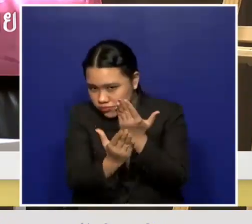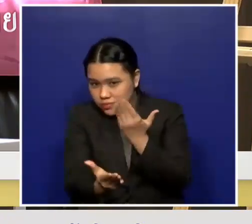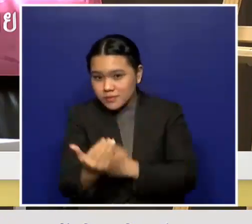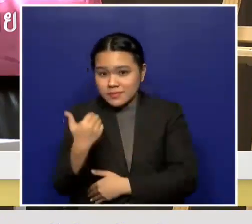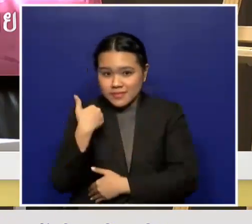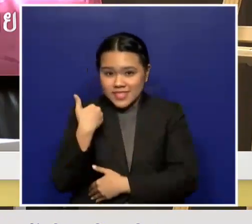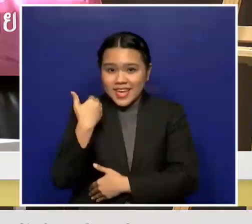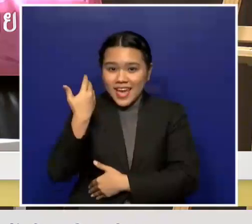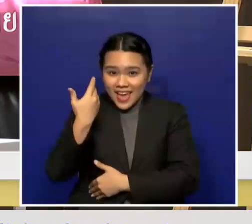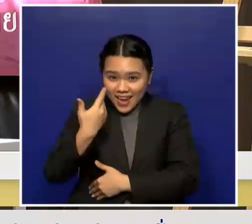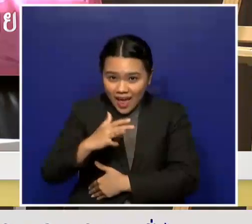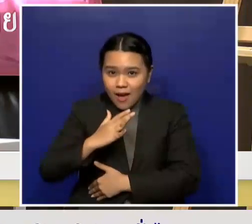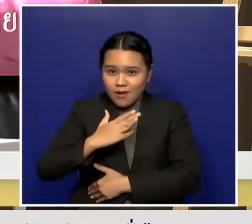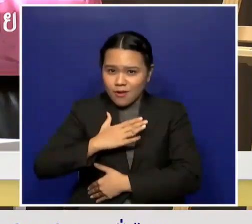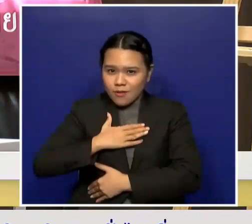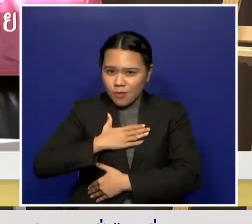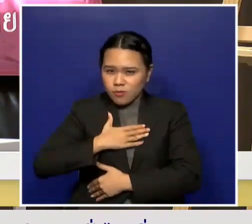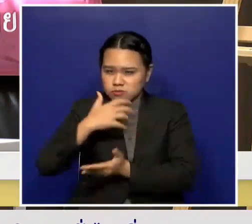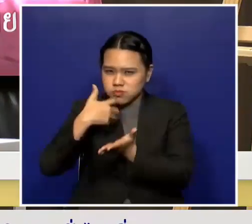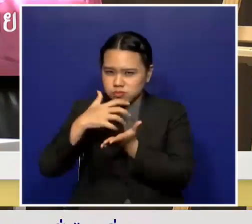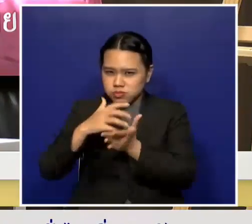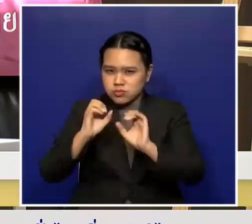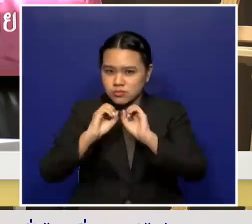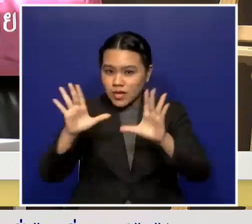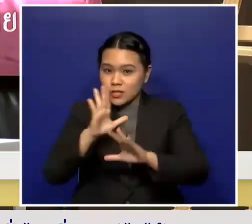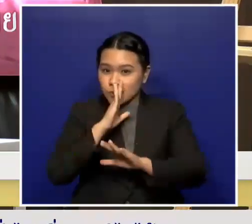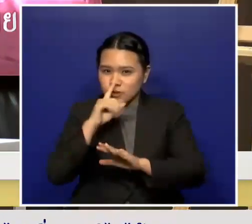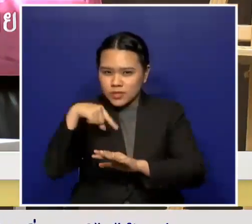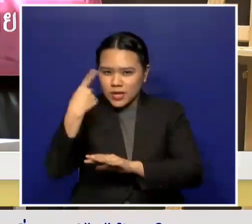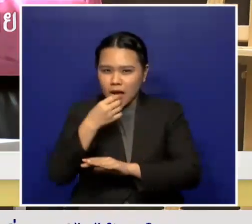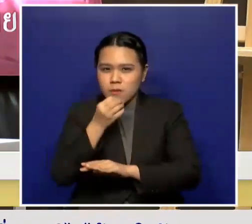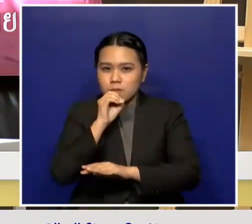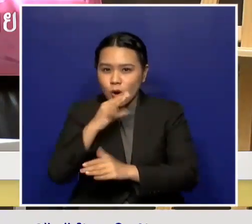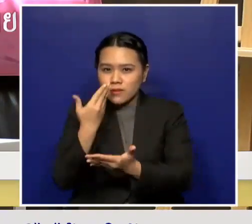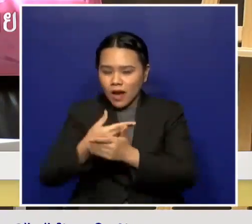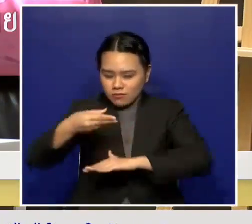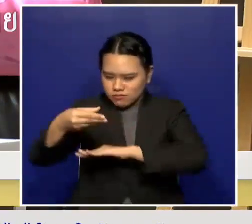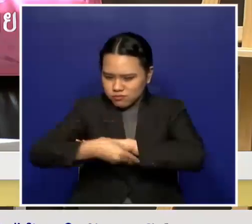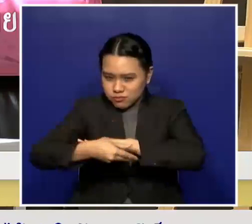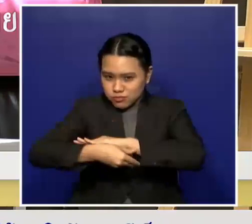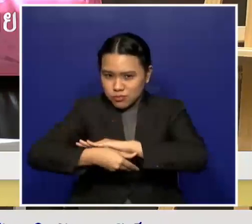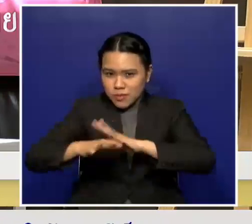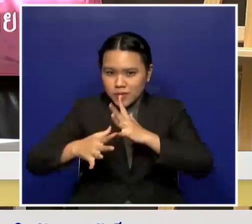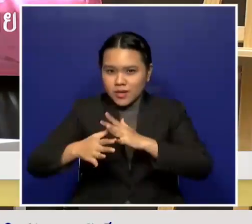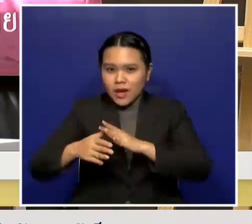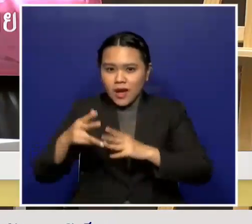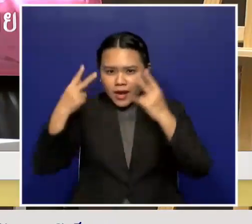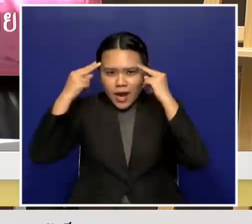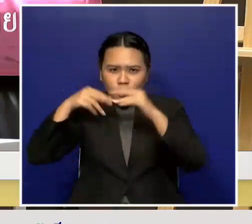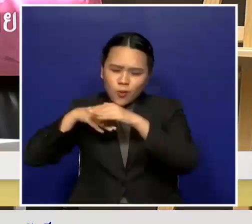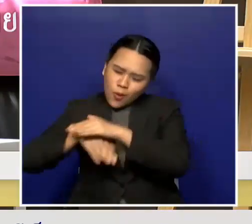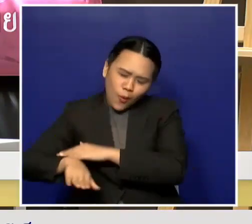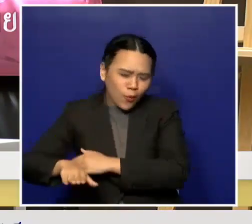ะแฉให้รู้ว่าคนที่บอกว่าไม่รับเงินชั่วๆน่ะมันจริงหรือหนีเลยเสียดายจังเลยครับท่านประธ